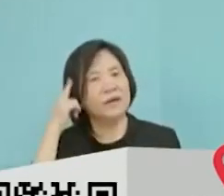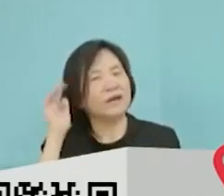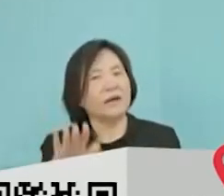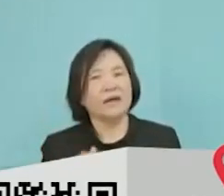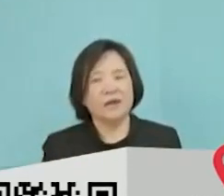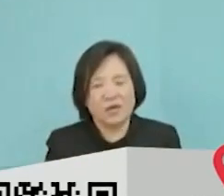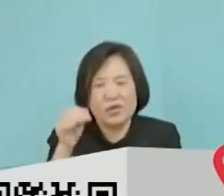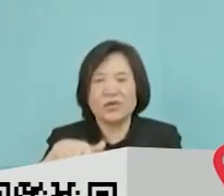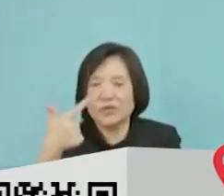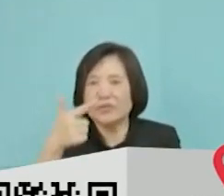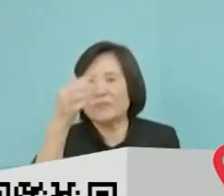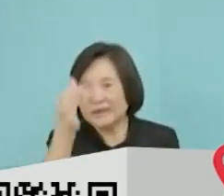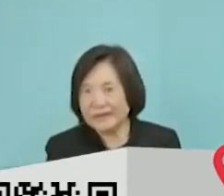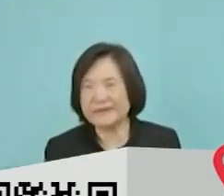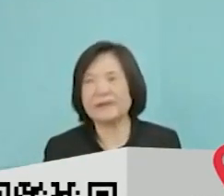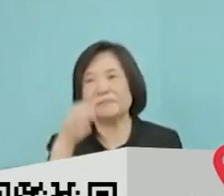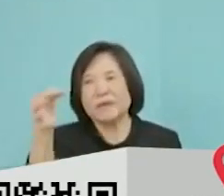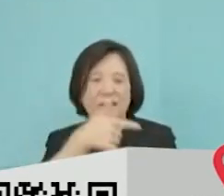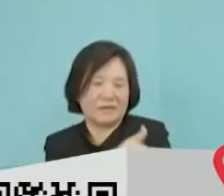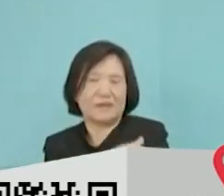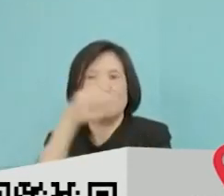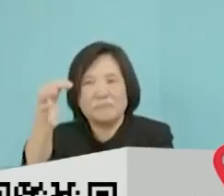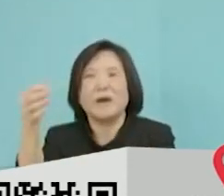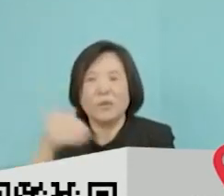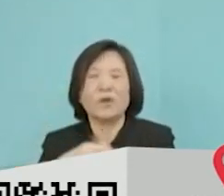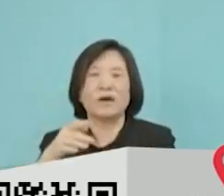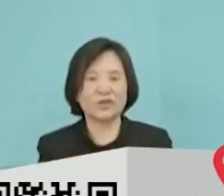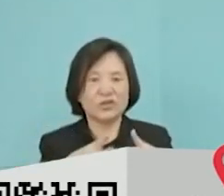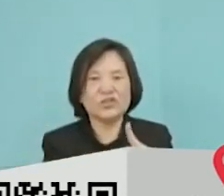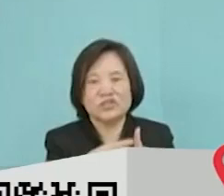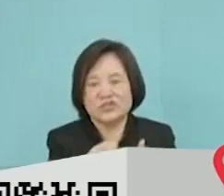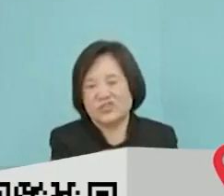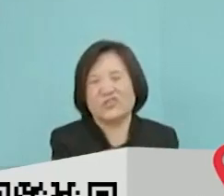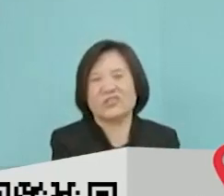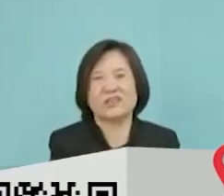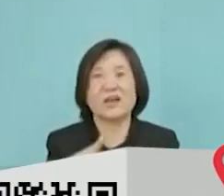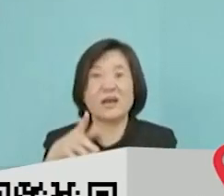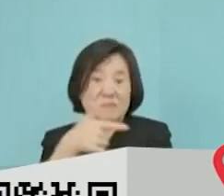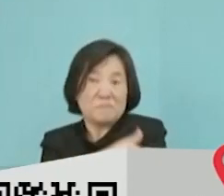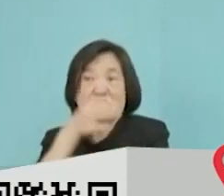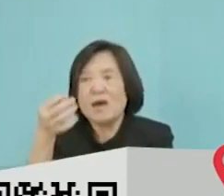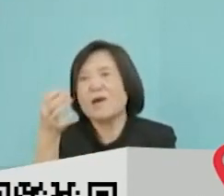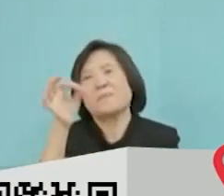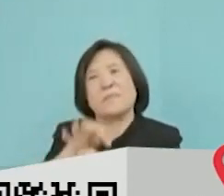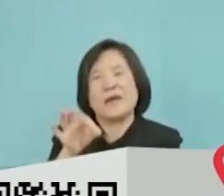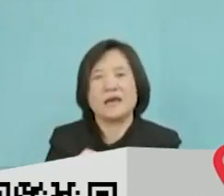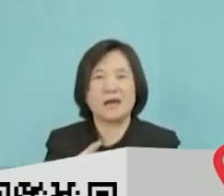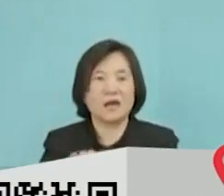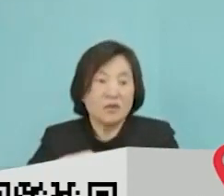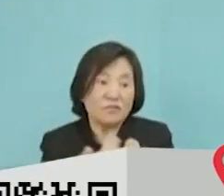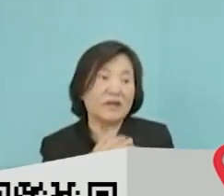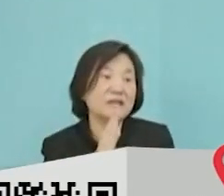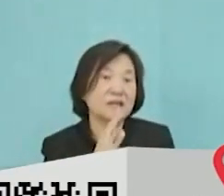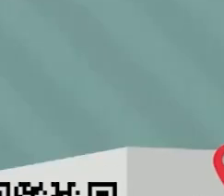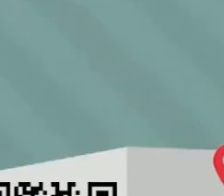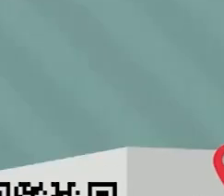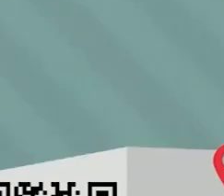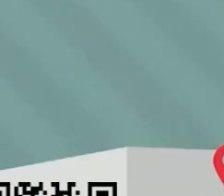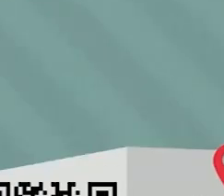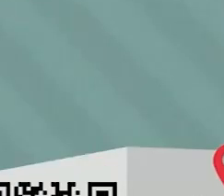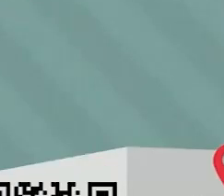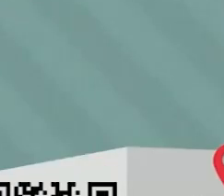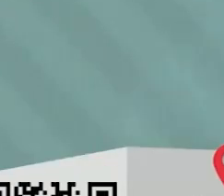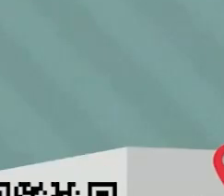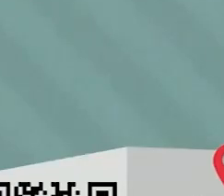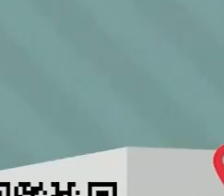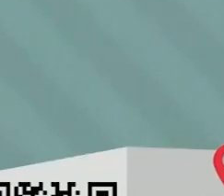抽十分之一了，抽600亿哦，买疫苗就把这个事情就解决掉了。买疫苗解决，你不解决，那再去搞个6000亿，白给我